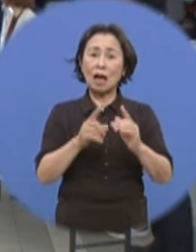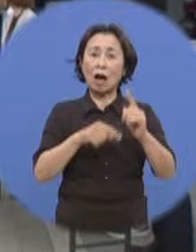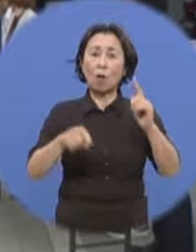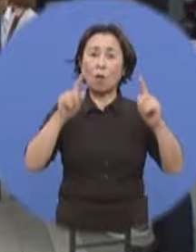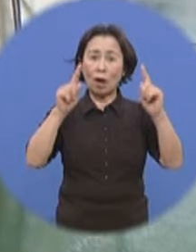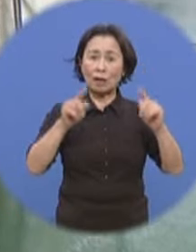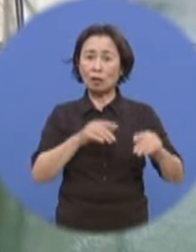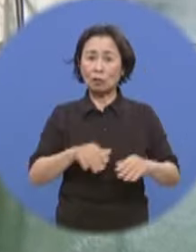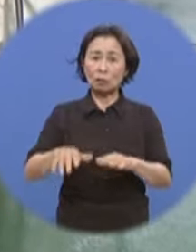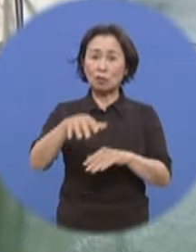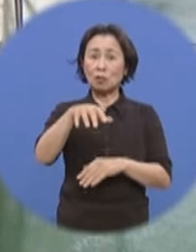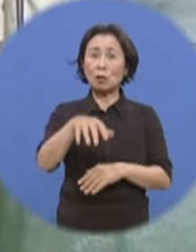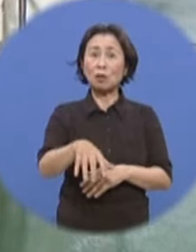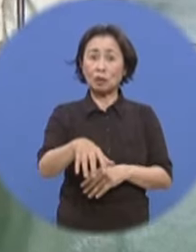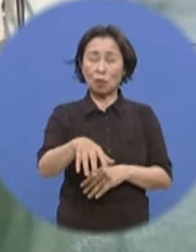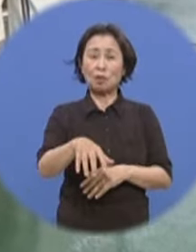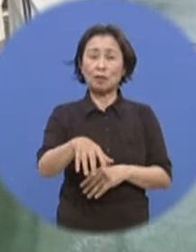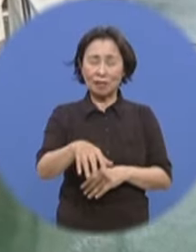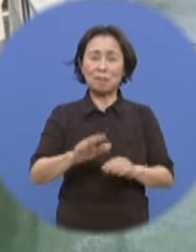行われました